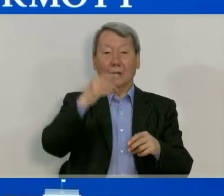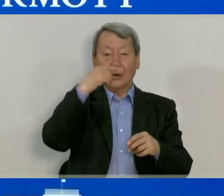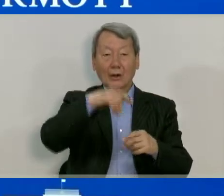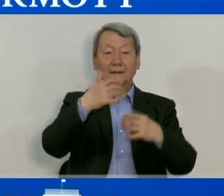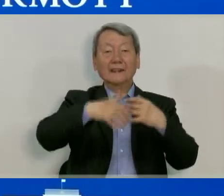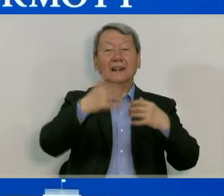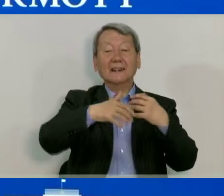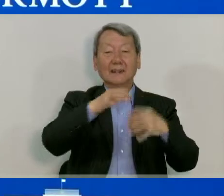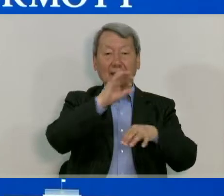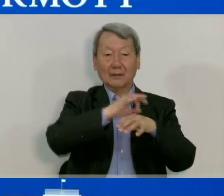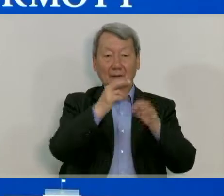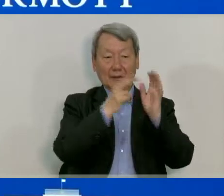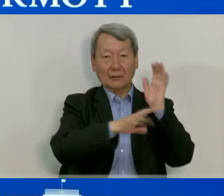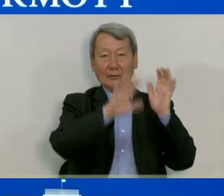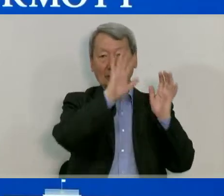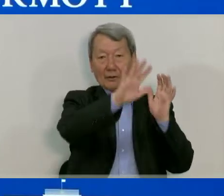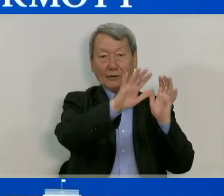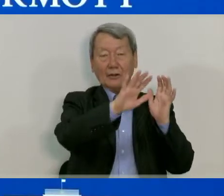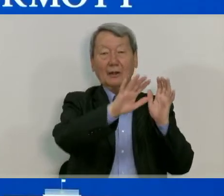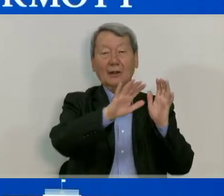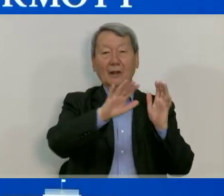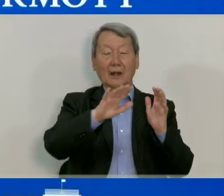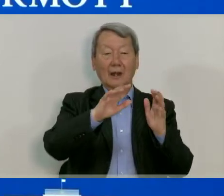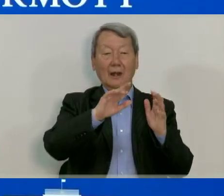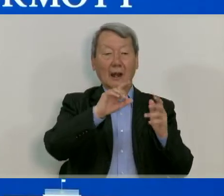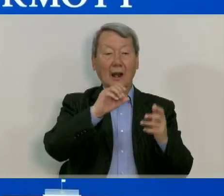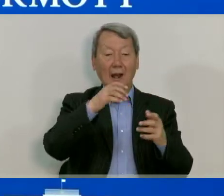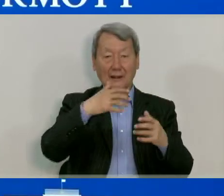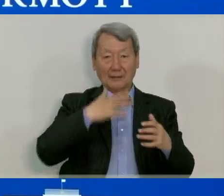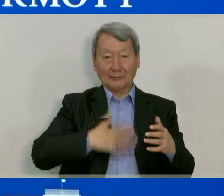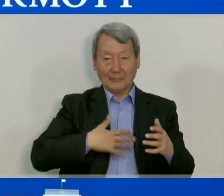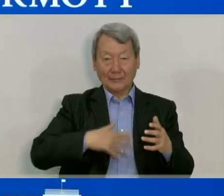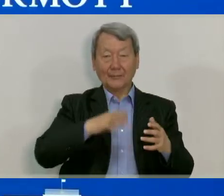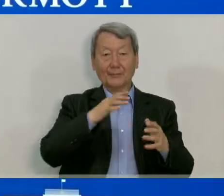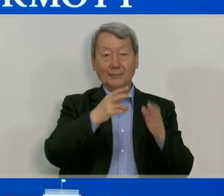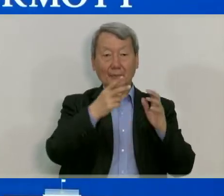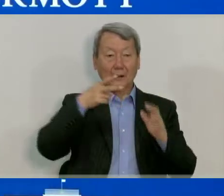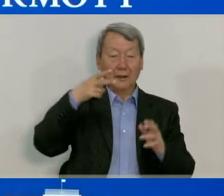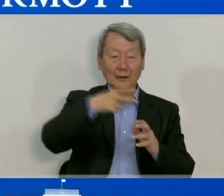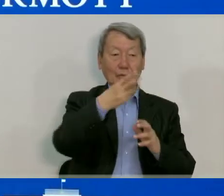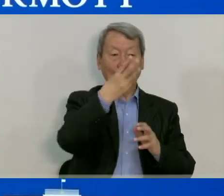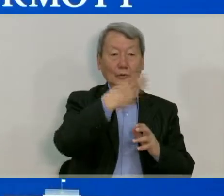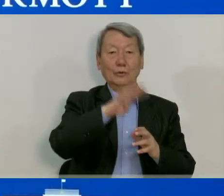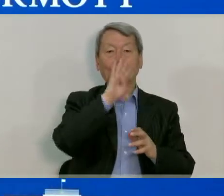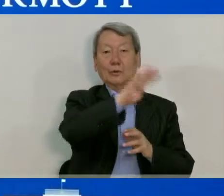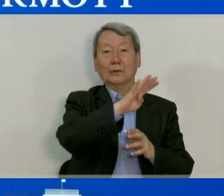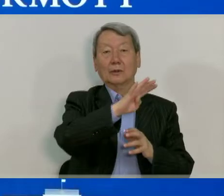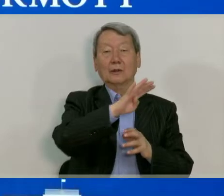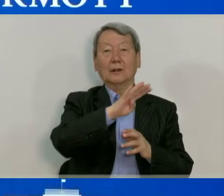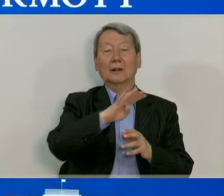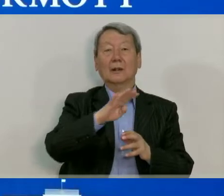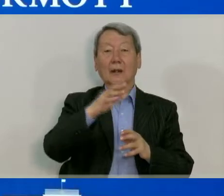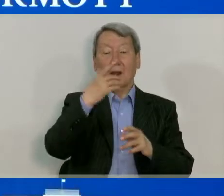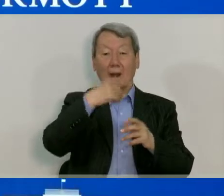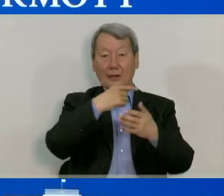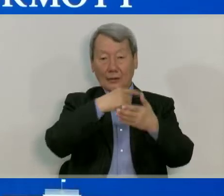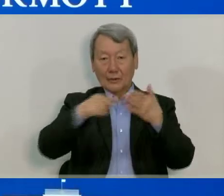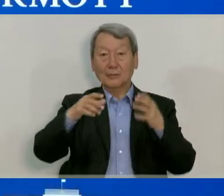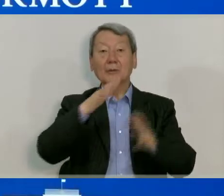оор абалдагысы 75, канаттандыралып калууда турган 234,